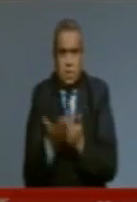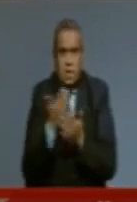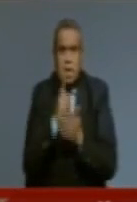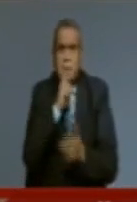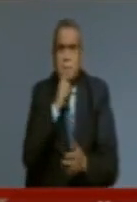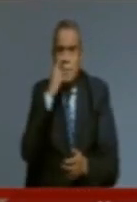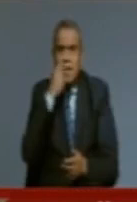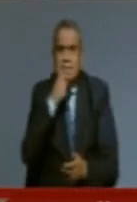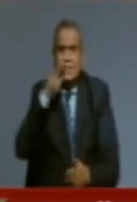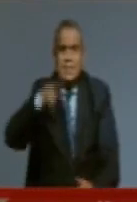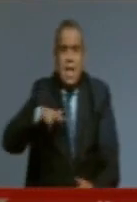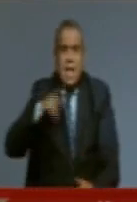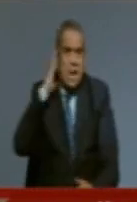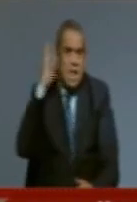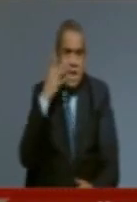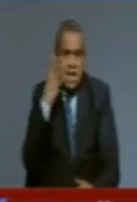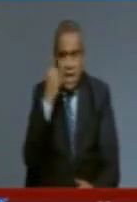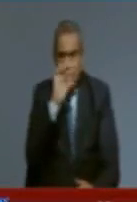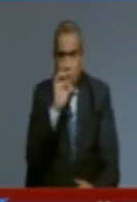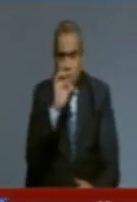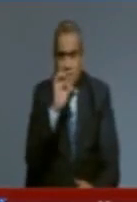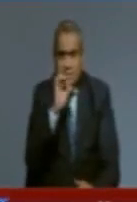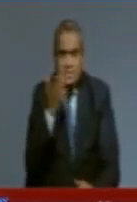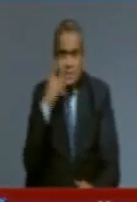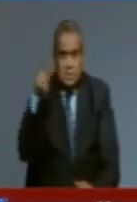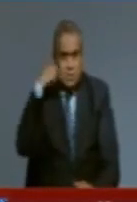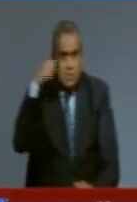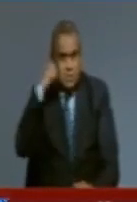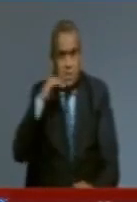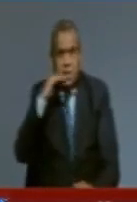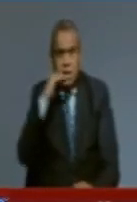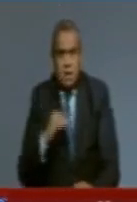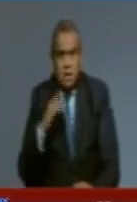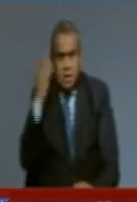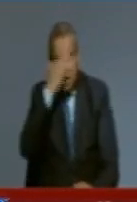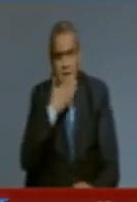عام 94 من القرن الماضي رئيس جنوب إفريقيا.